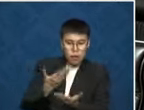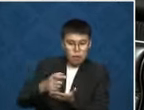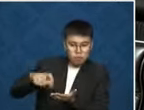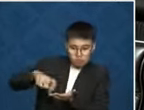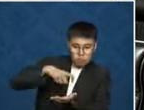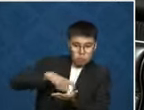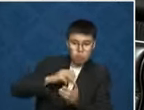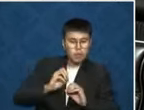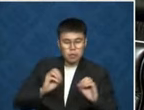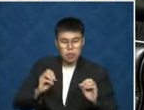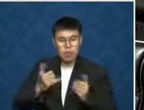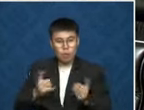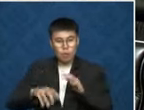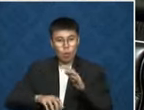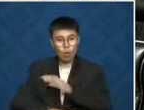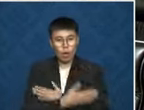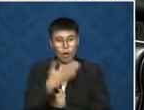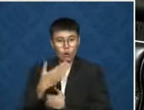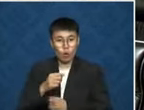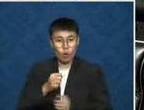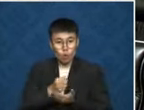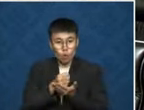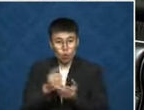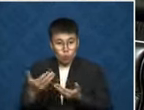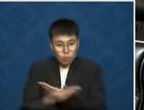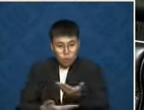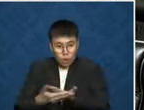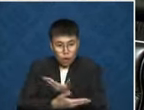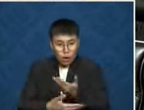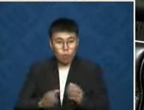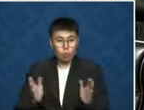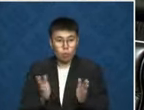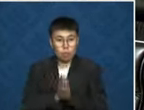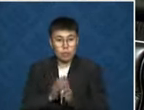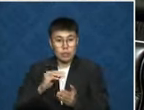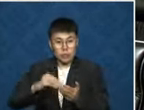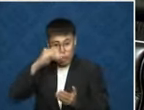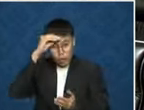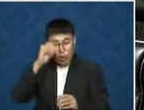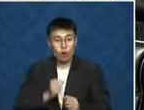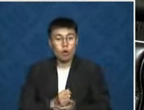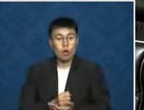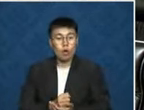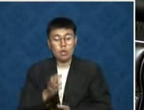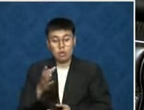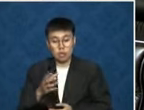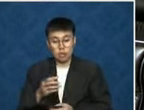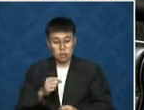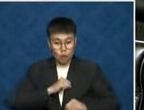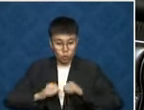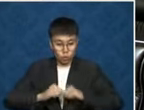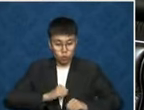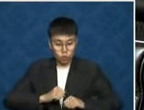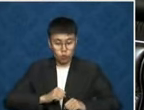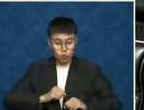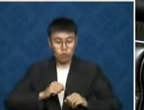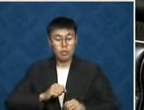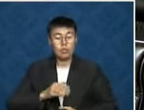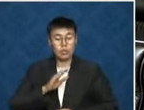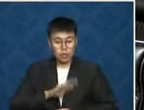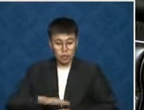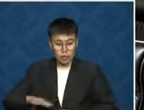อกาสแล้วก็ความเสี่ยงที่พวกเราจะต้องมาพิจารณาร่วมกันนะครับในเรื่องของการศึกษาเองทำยังไงให้เยาวชนสามารถที่จะเข้าถึงนะครับเครื่องไม้เครื่องมือต่างๆเหล่านี้โด